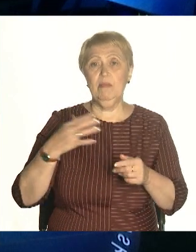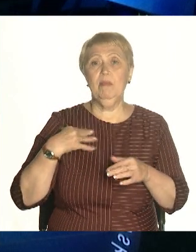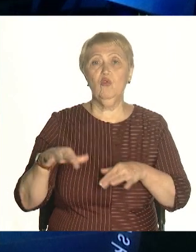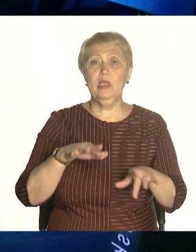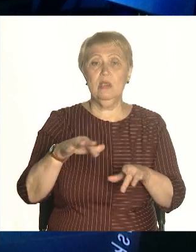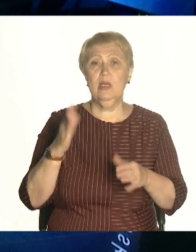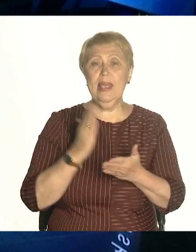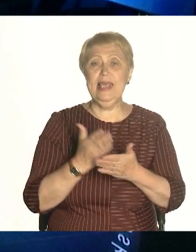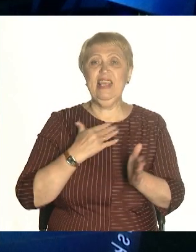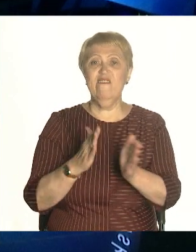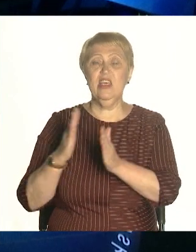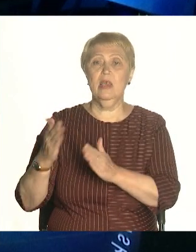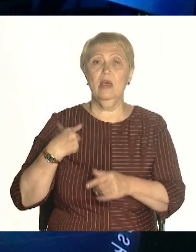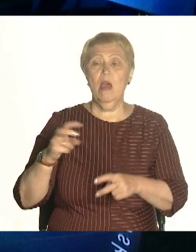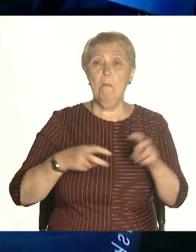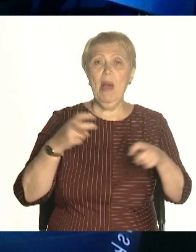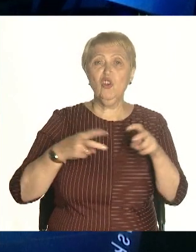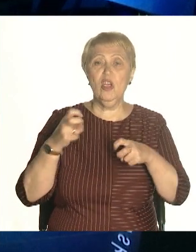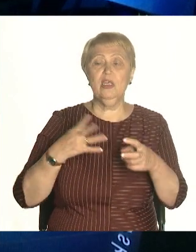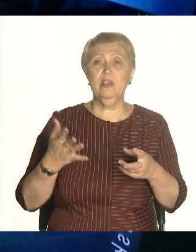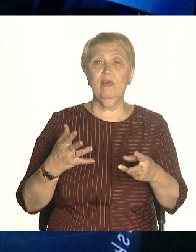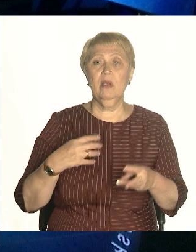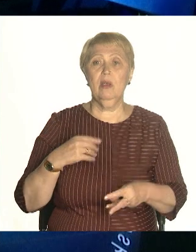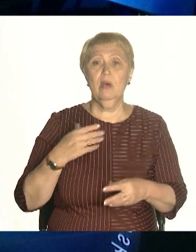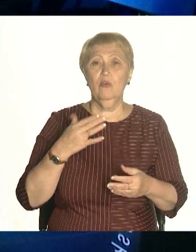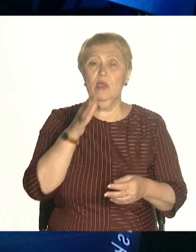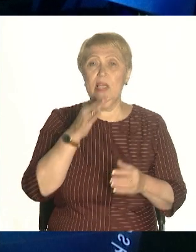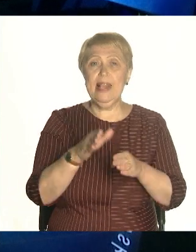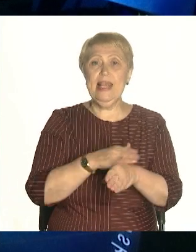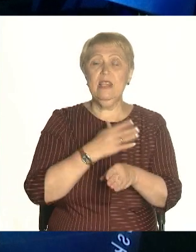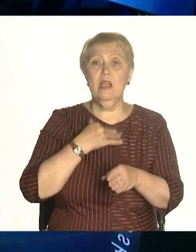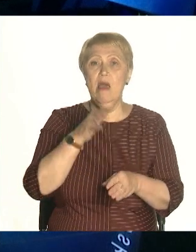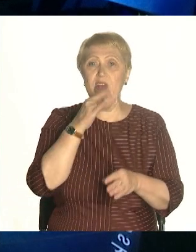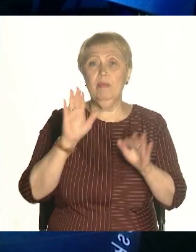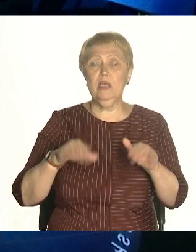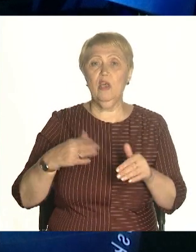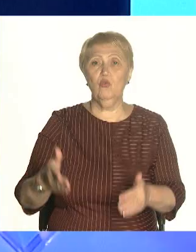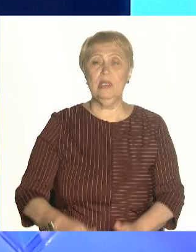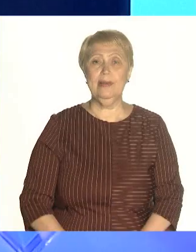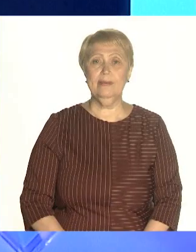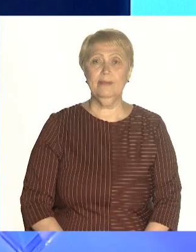виды мошенничества, они, скажем так, уже длительное время остаются,